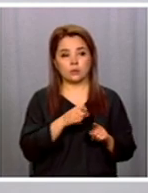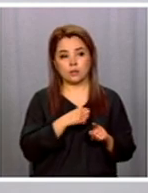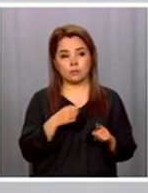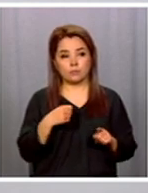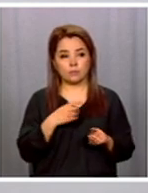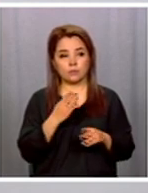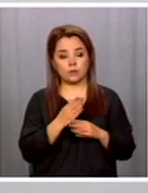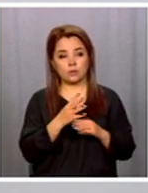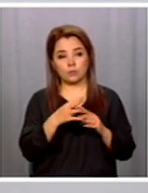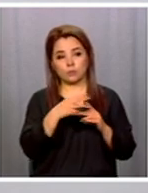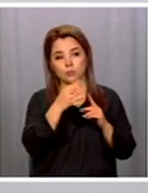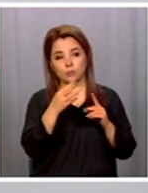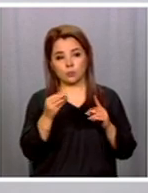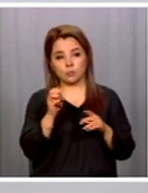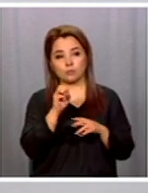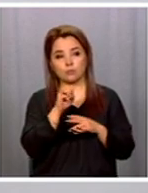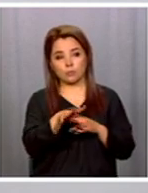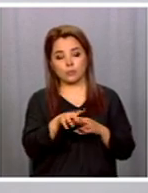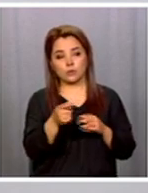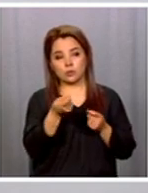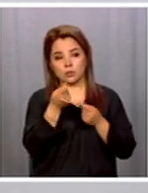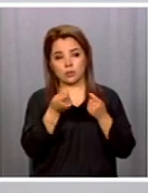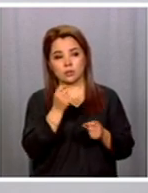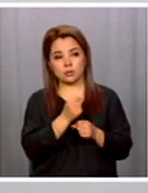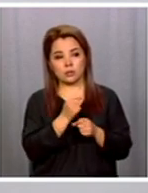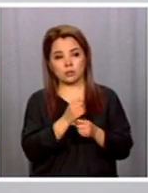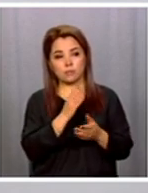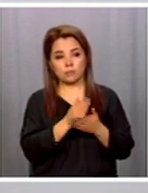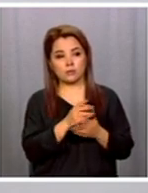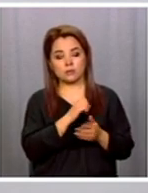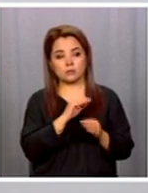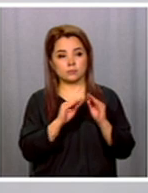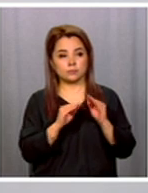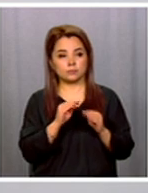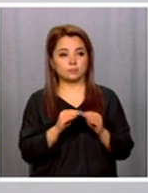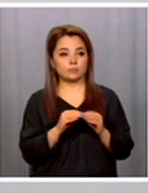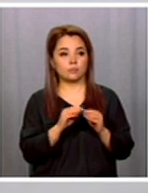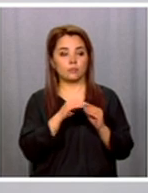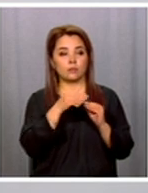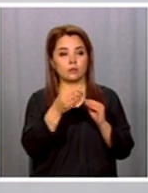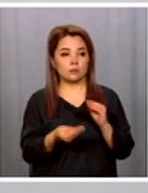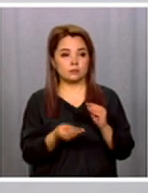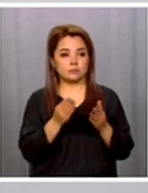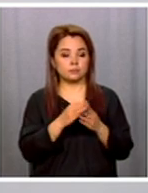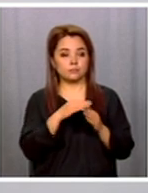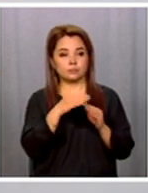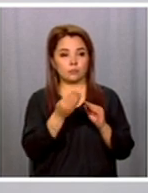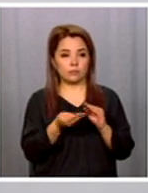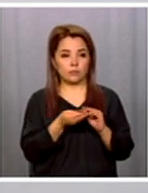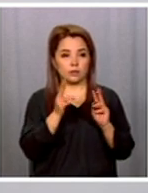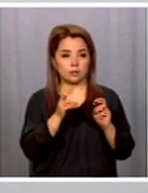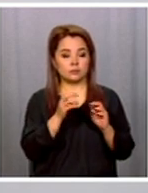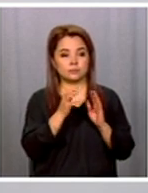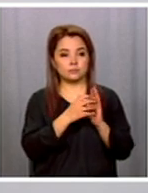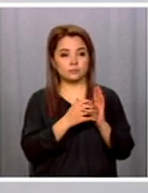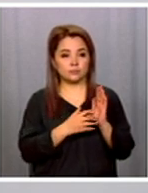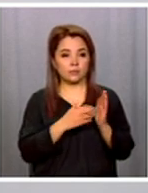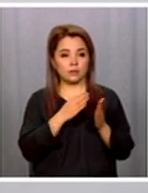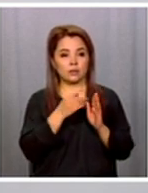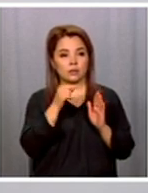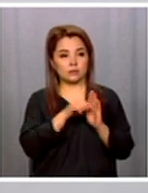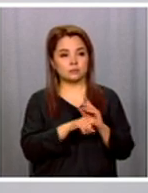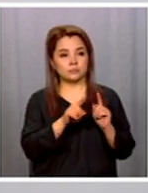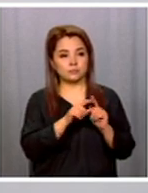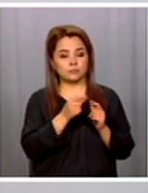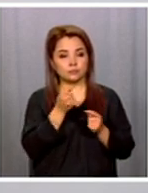мүгін көріп отырсыздар. Сол көкек мүгінінде түзілген қауашақ немесе спорофит, оның ішінде